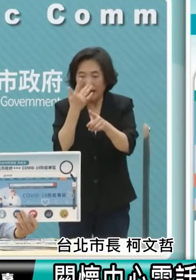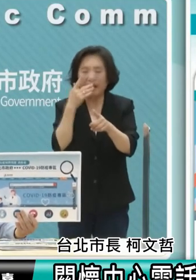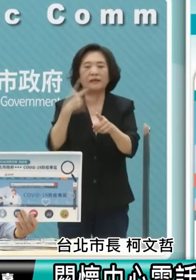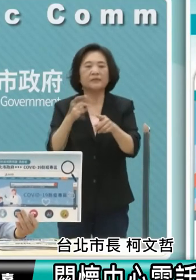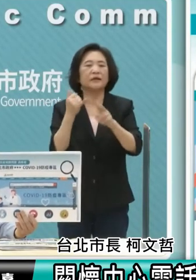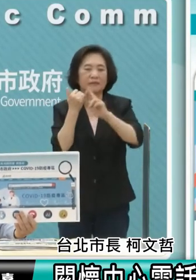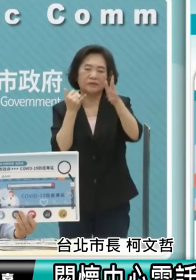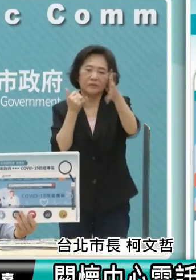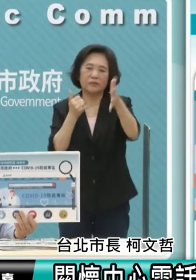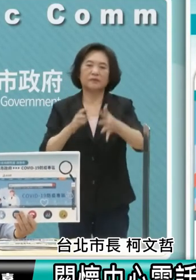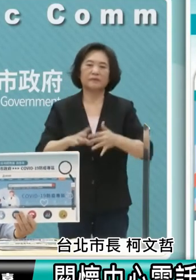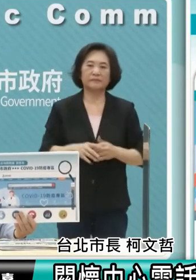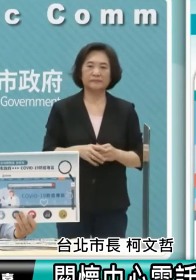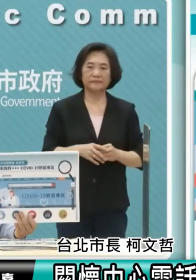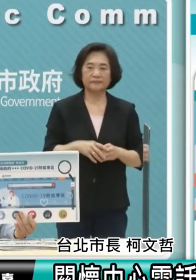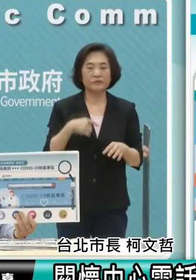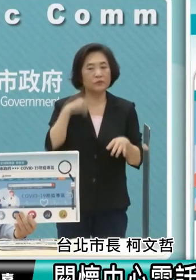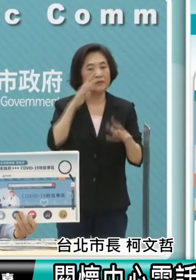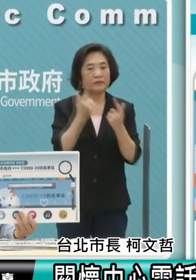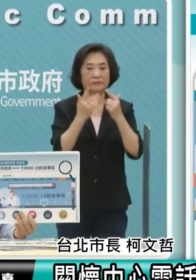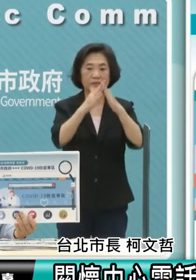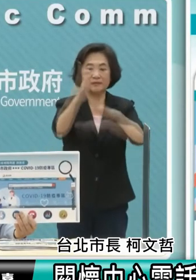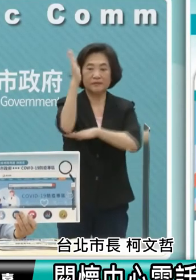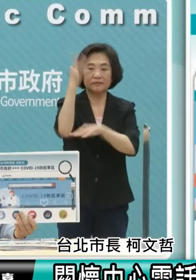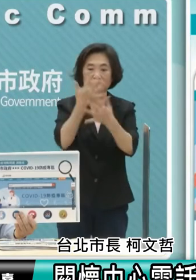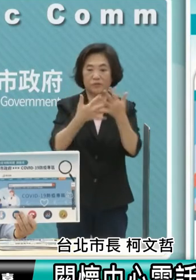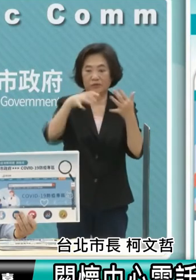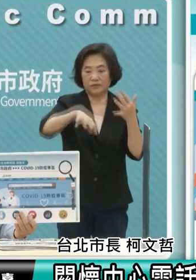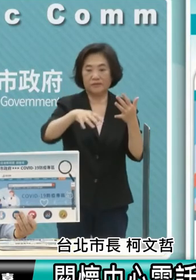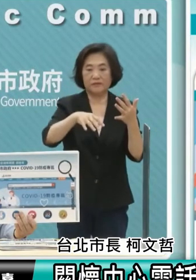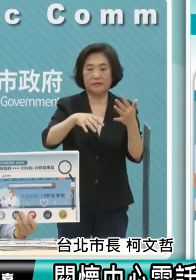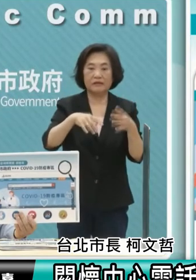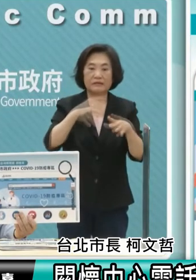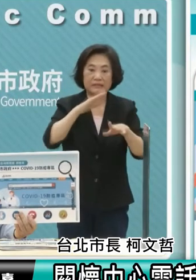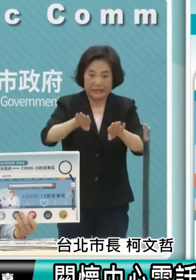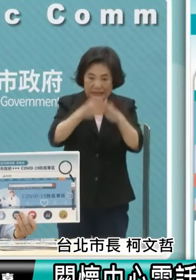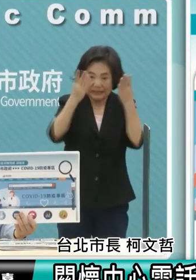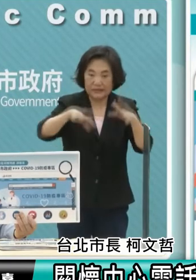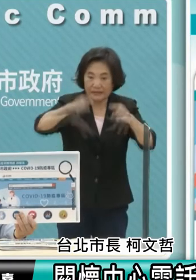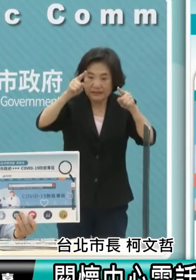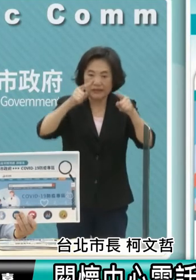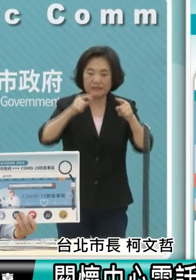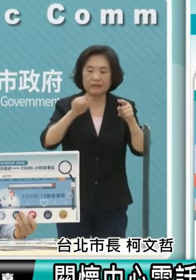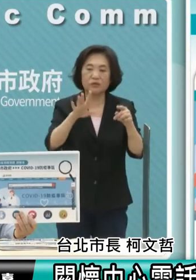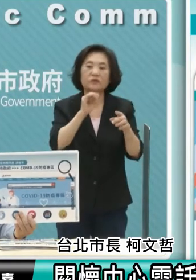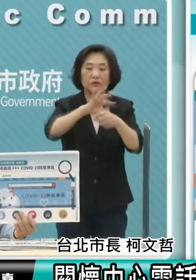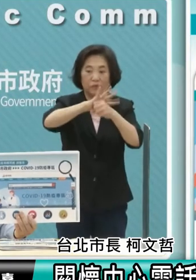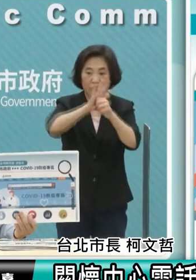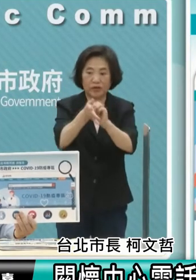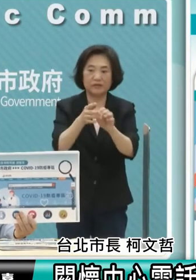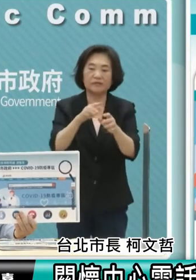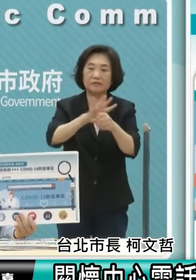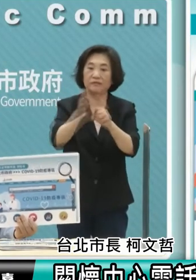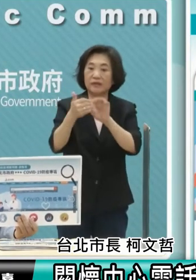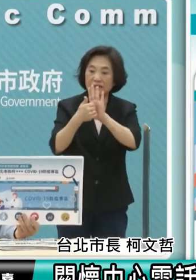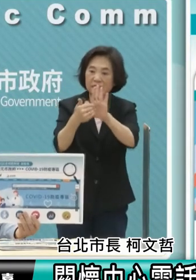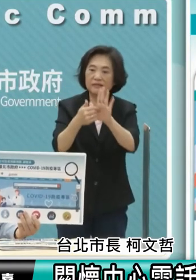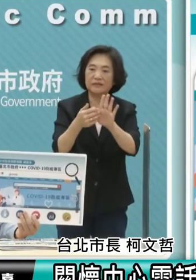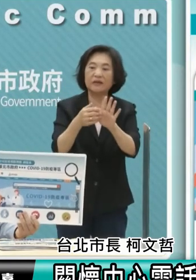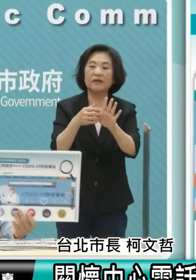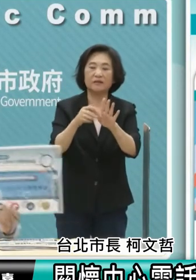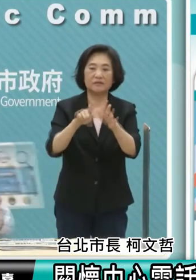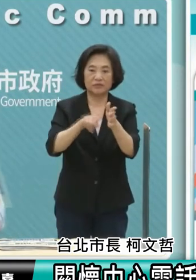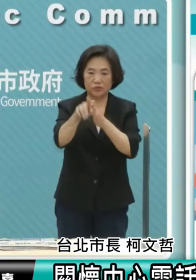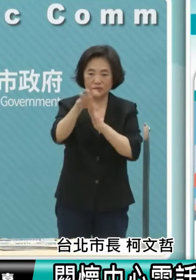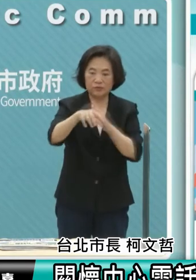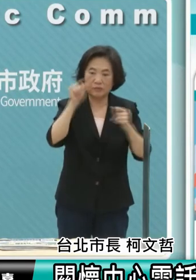再打电话。所以我们在台北市政府的网页，你知道首页就有一个 COVID-19 防疫专区，你把它点下